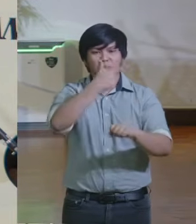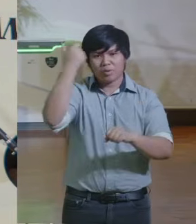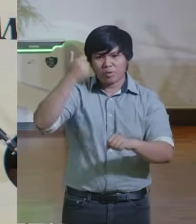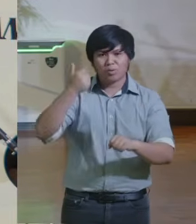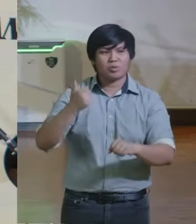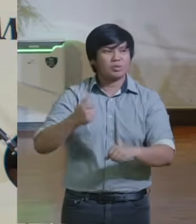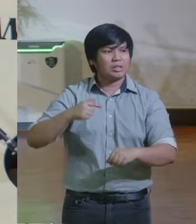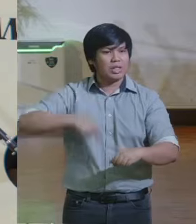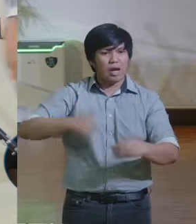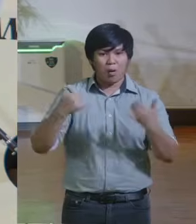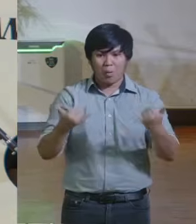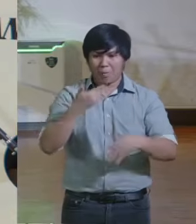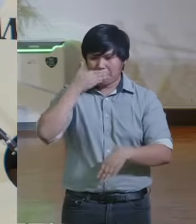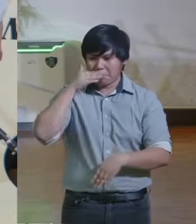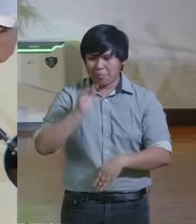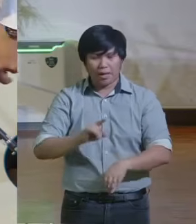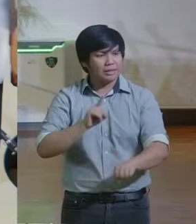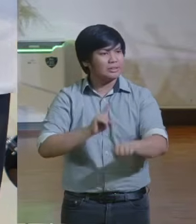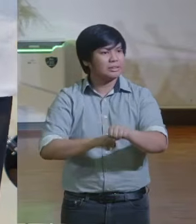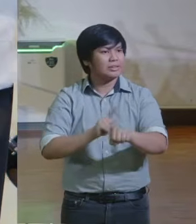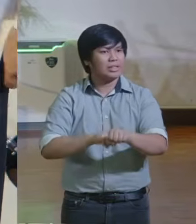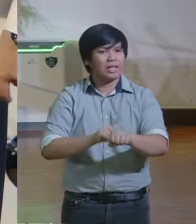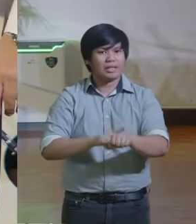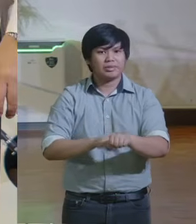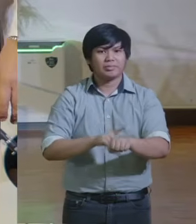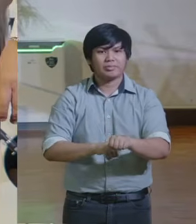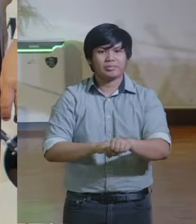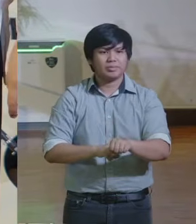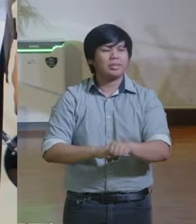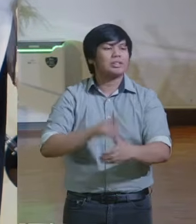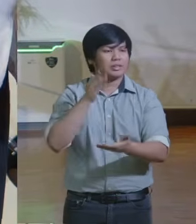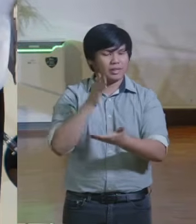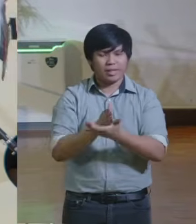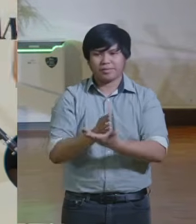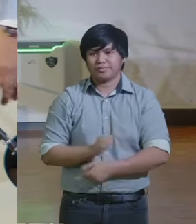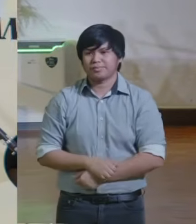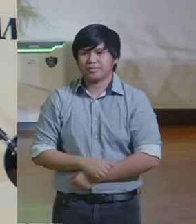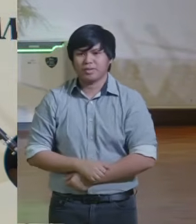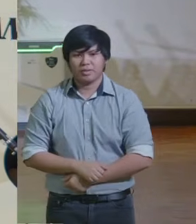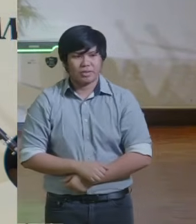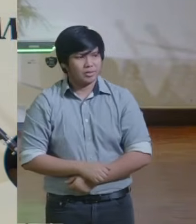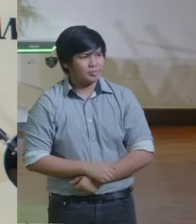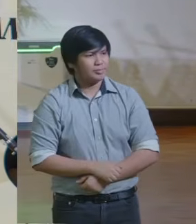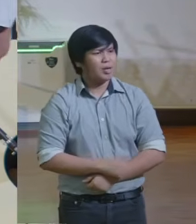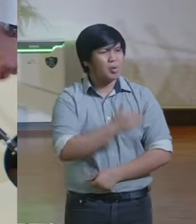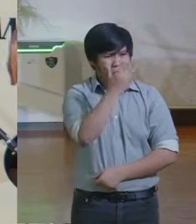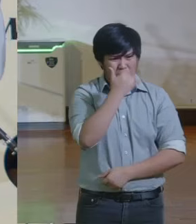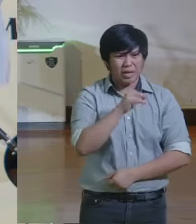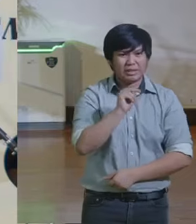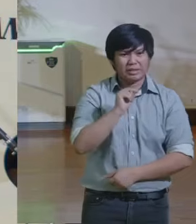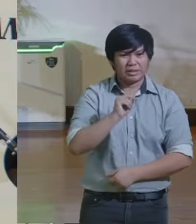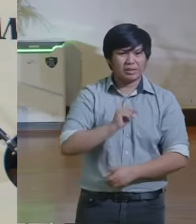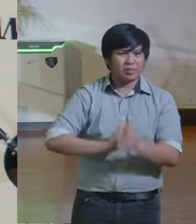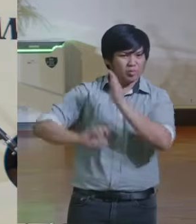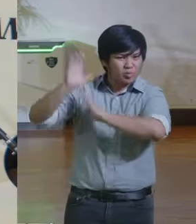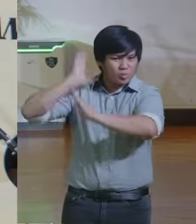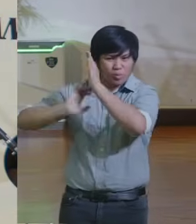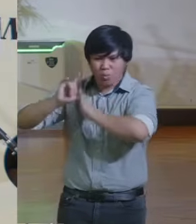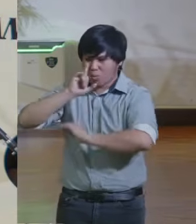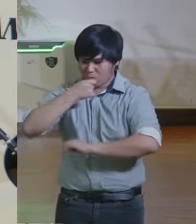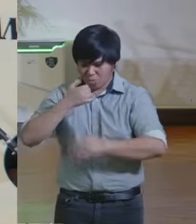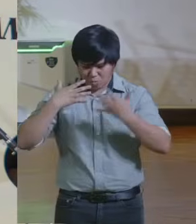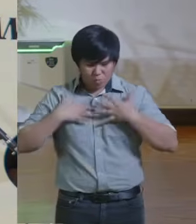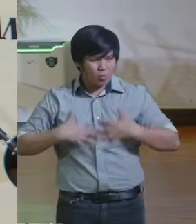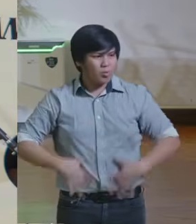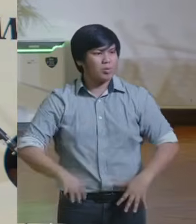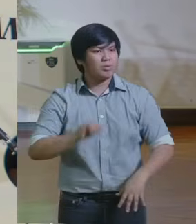evil age. Bakit niyo gustong bumalik doon sa past? Kung kayo ay kung doon sa present evil age, kung kayo ay